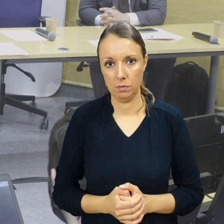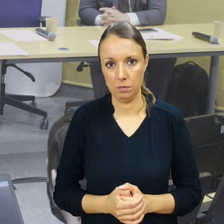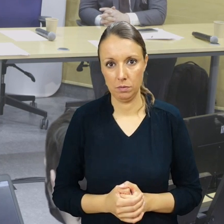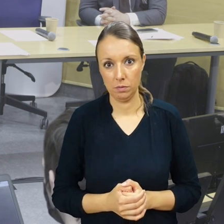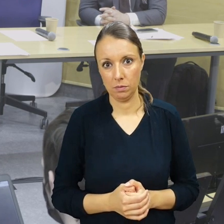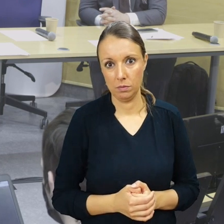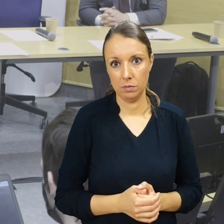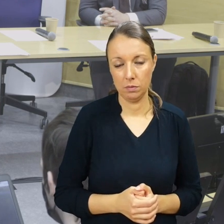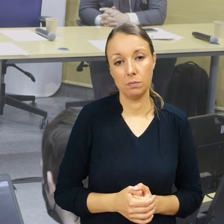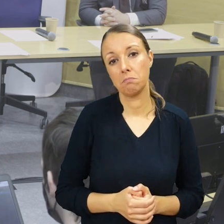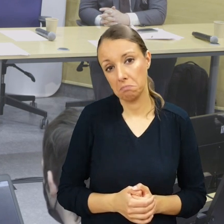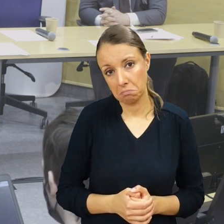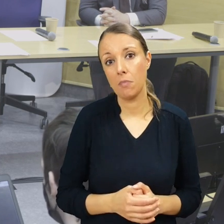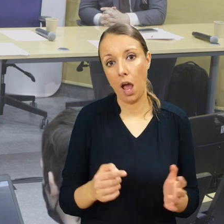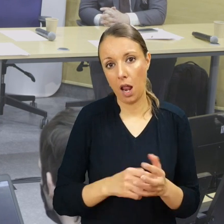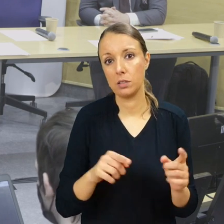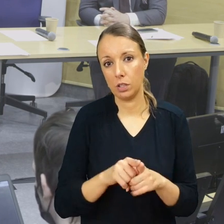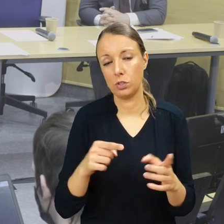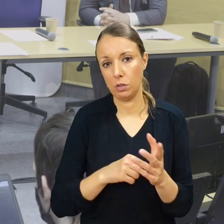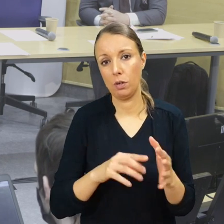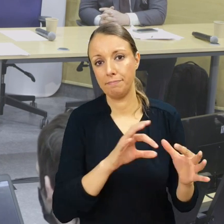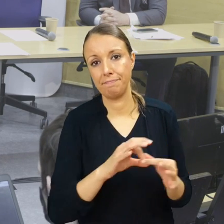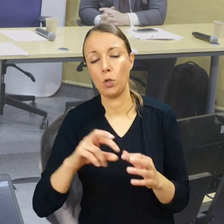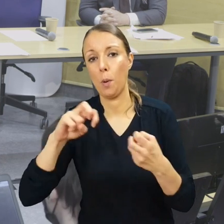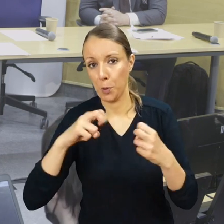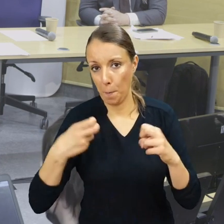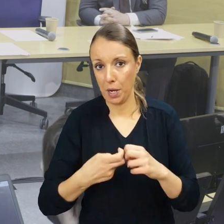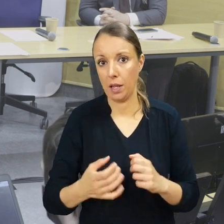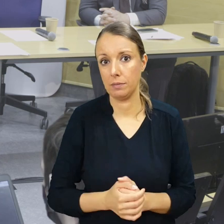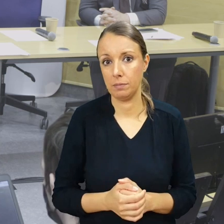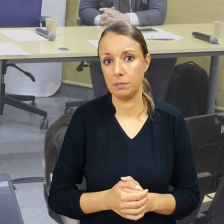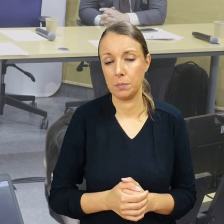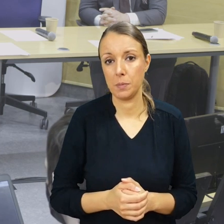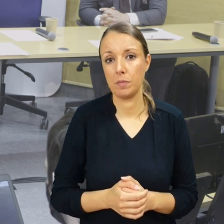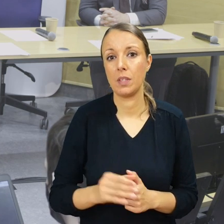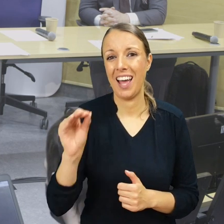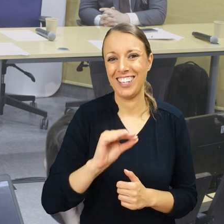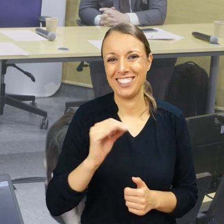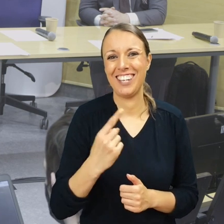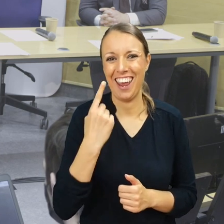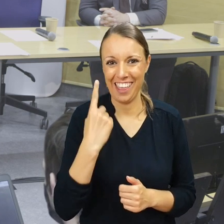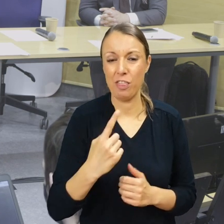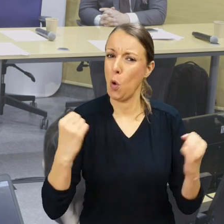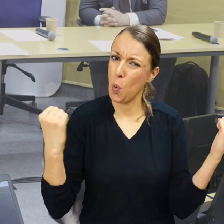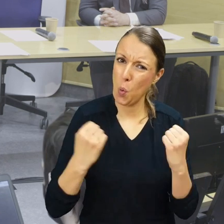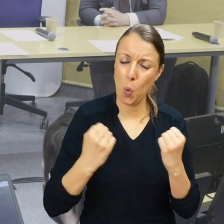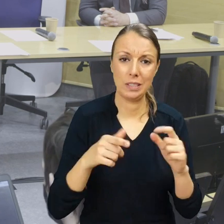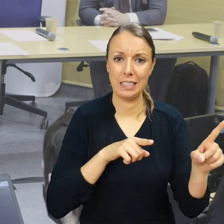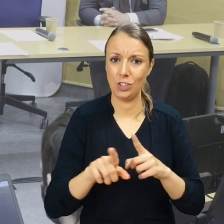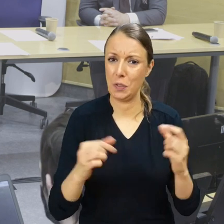rodzi pewne problemy i wreszcie jest jeszcze jedno najbardziej mroczne, że tak powiem, znaczenie z punktu